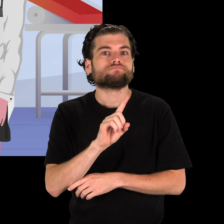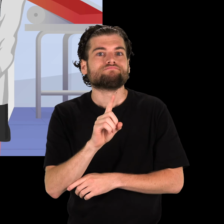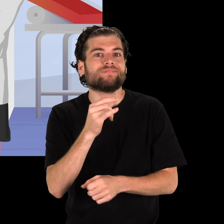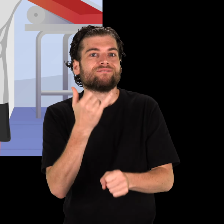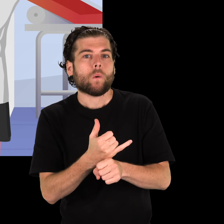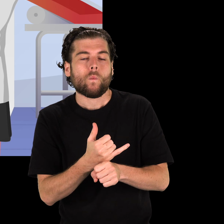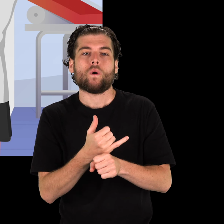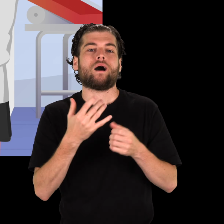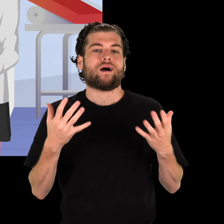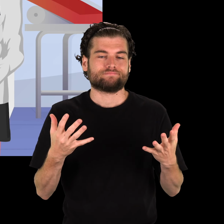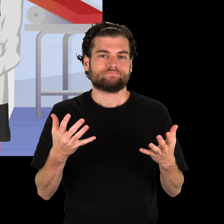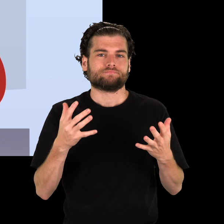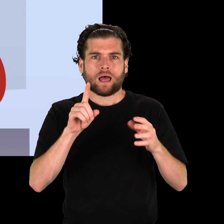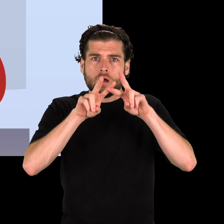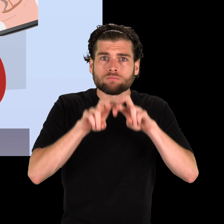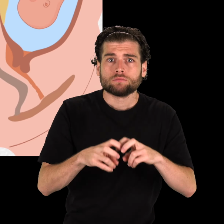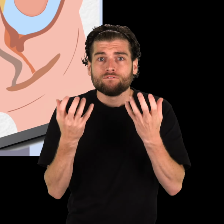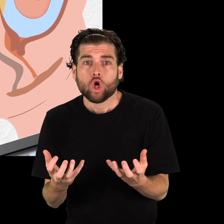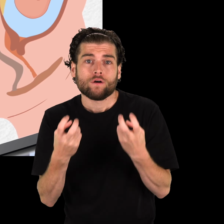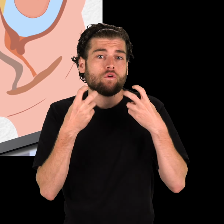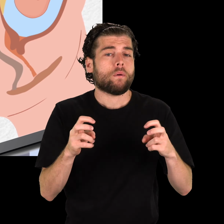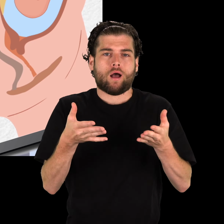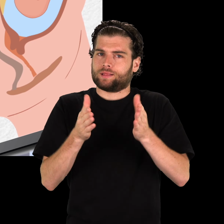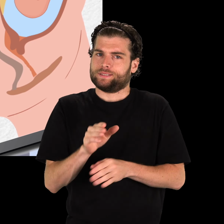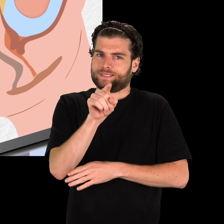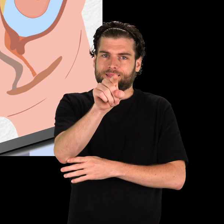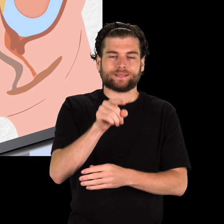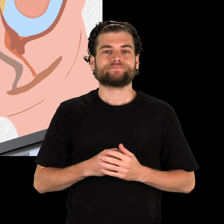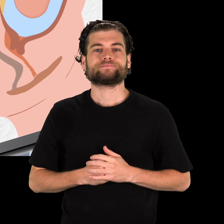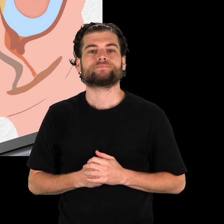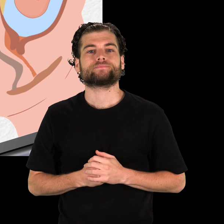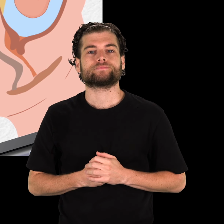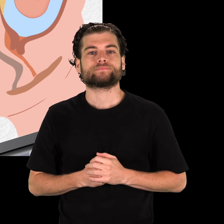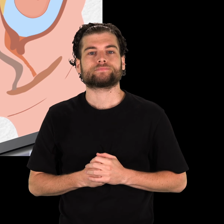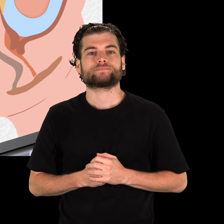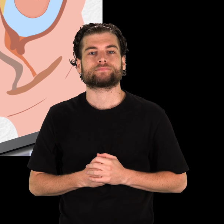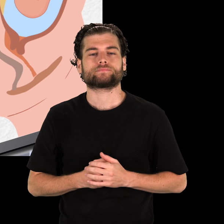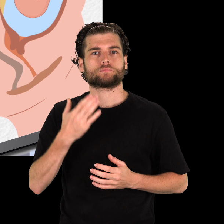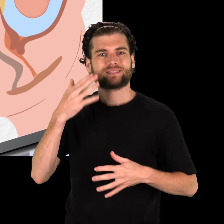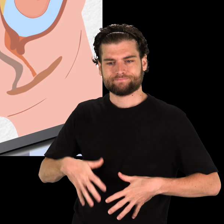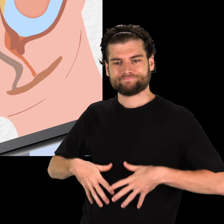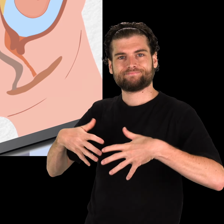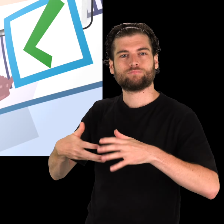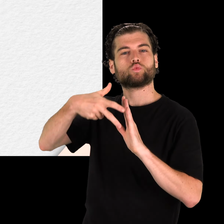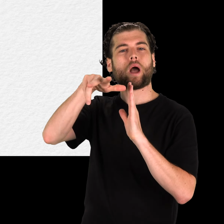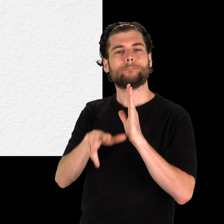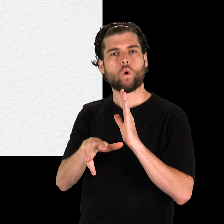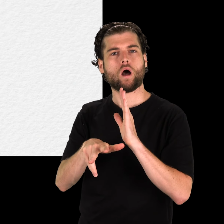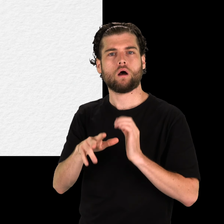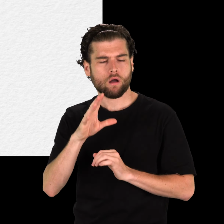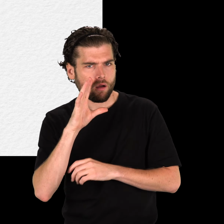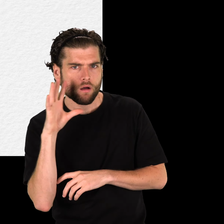faussement positif. Toutefois, c'est vous qui décidez si vous souhaitez ou non cet examen. On propose